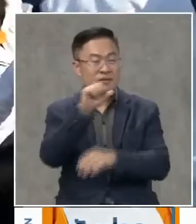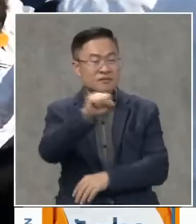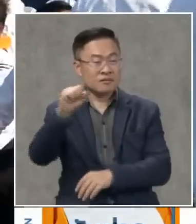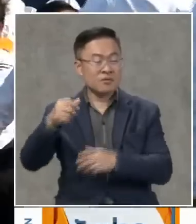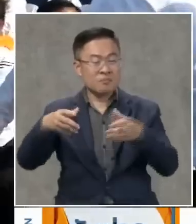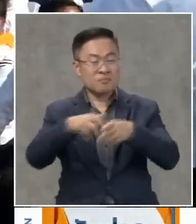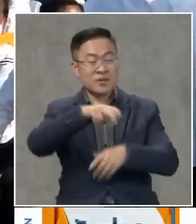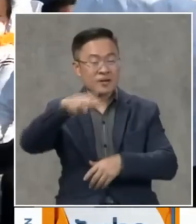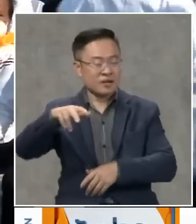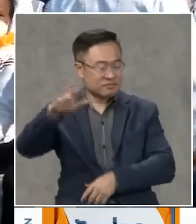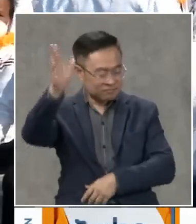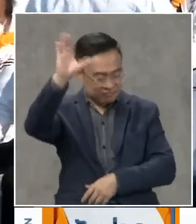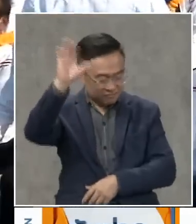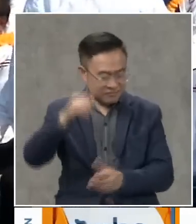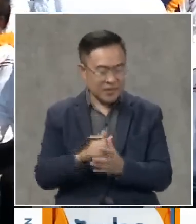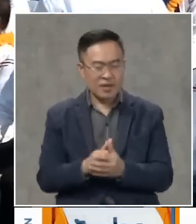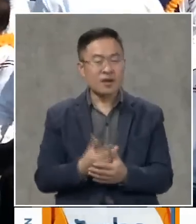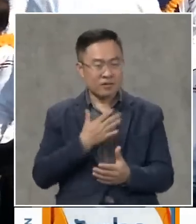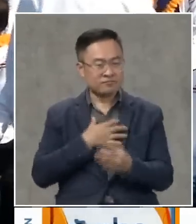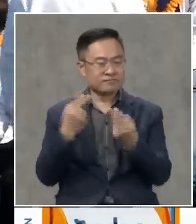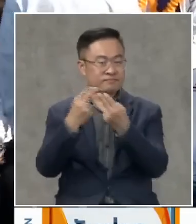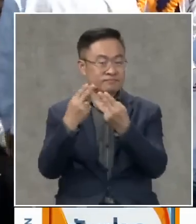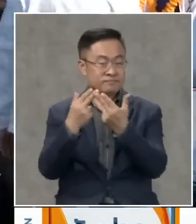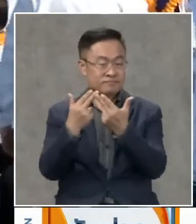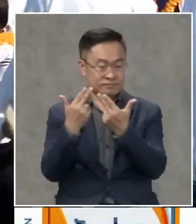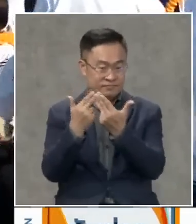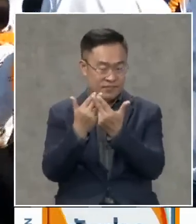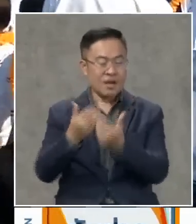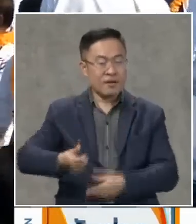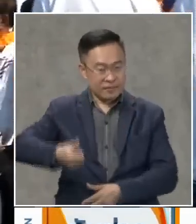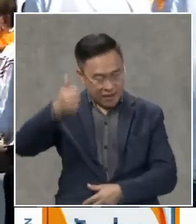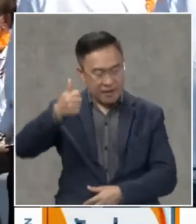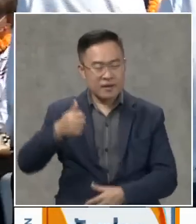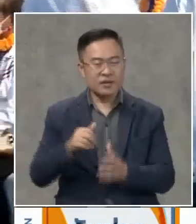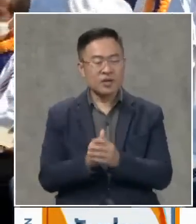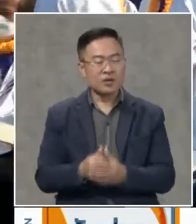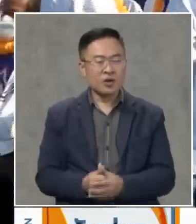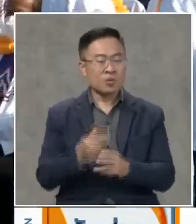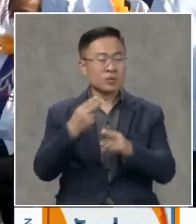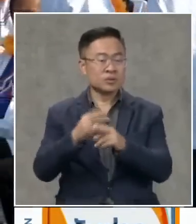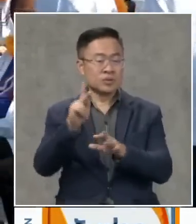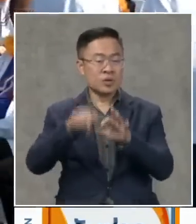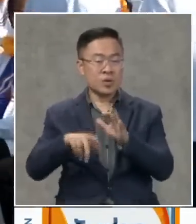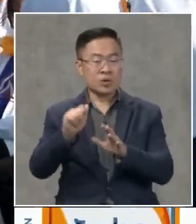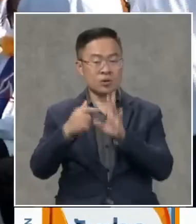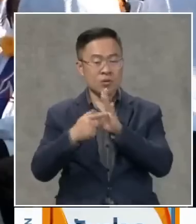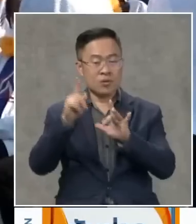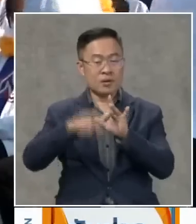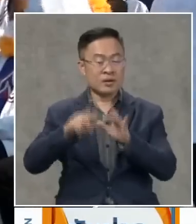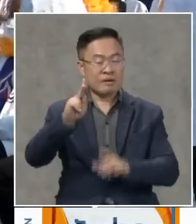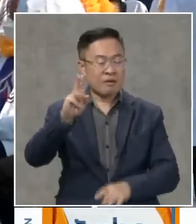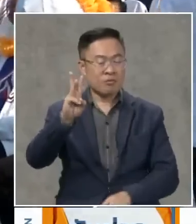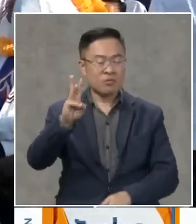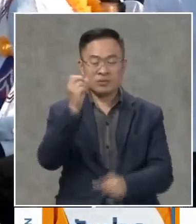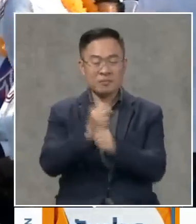ที่จะมาวิพากษ์วิจารณ์พี่น้องคนอีสานเพราะว่าพี่น้องคนอีสานเองก็รู้ดีผลงานของนายกประยุทธ์มีมากแค่ไหนกระ